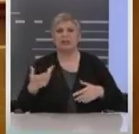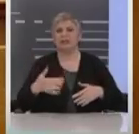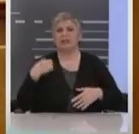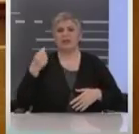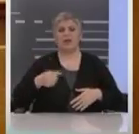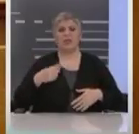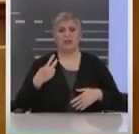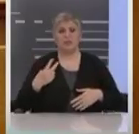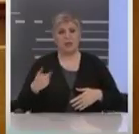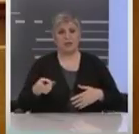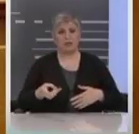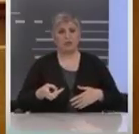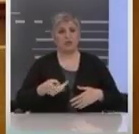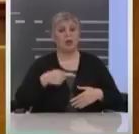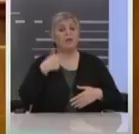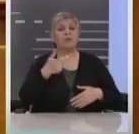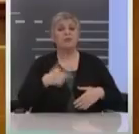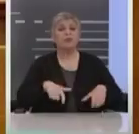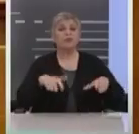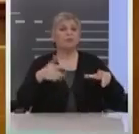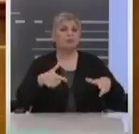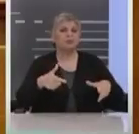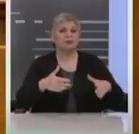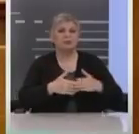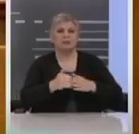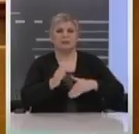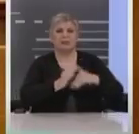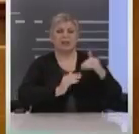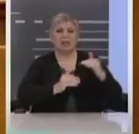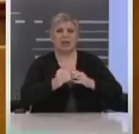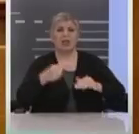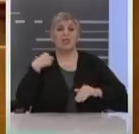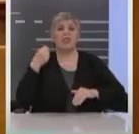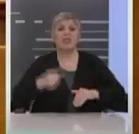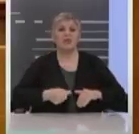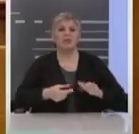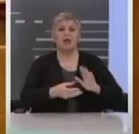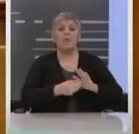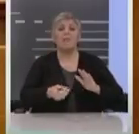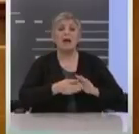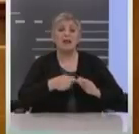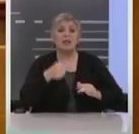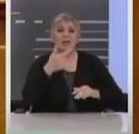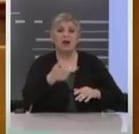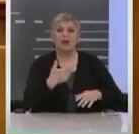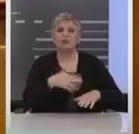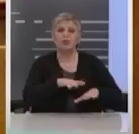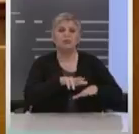που εγκαταστάσεις, ακόμα και δημοτικές, βλέπε καλή ώρα αμαξοστάσιο πάνω στο ρέμα,